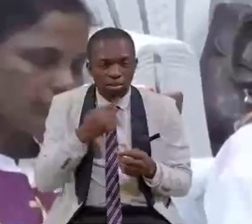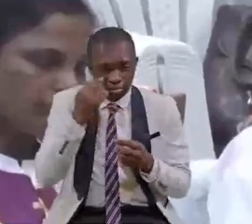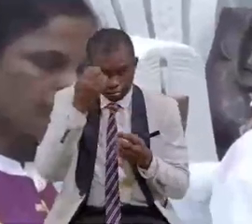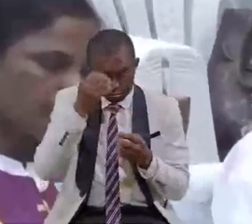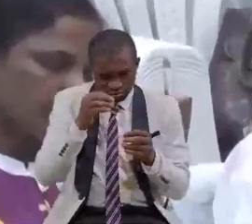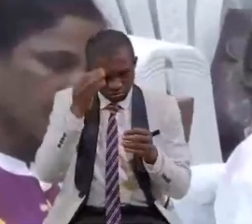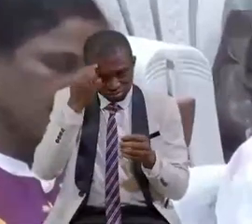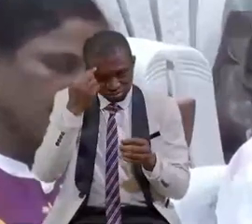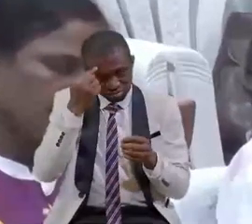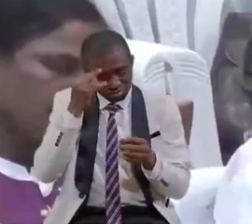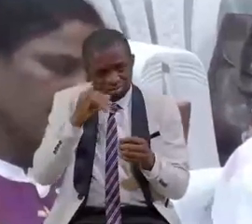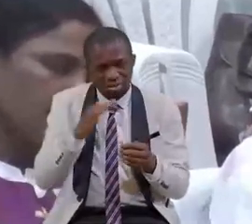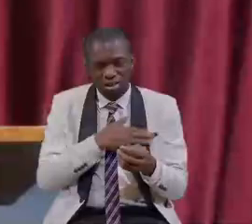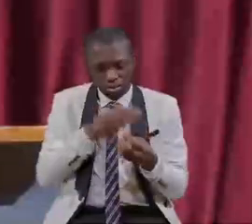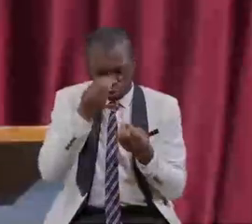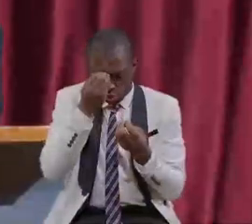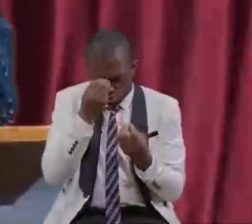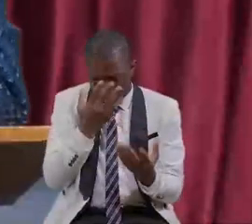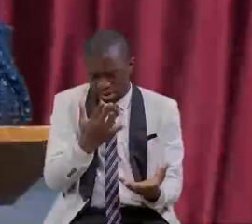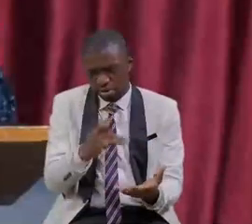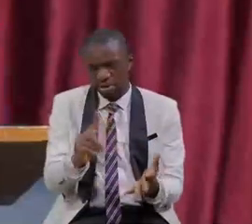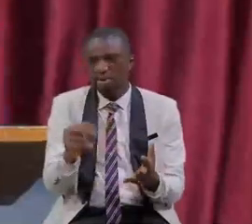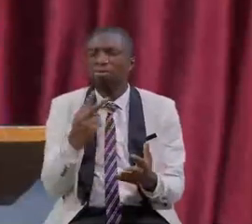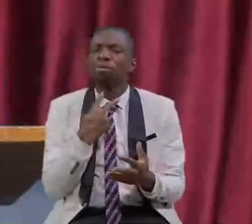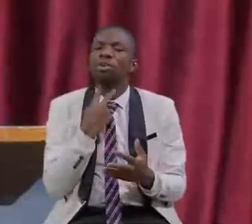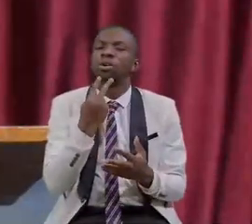en obéissant à la voix de sa parole.